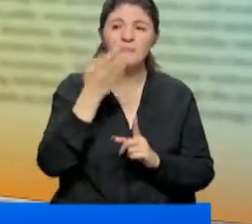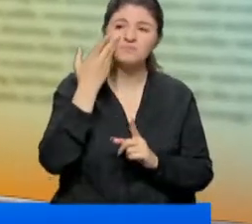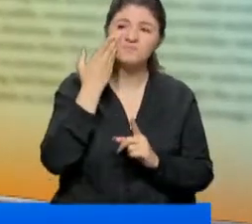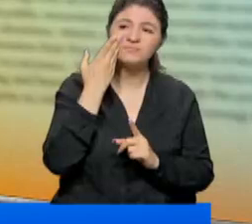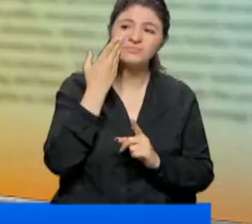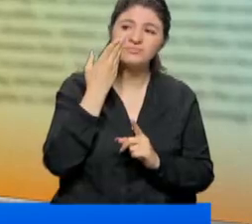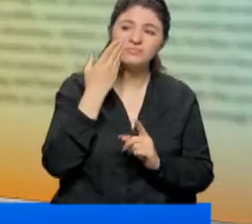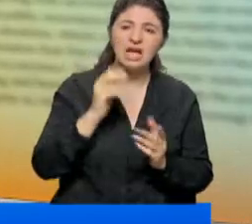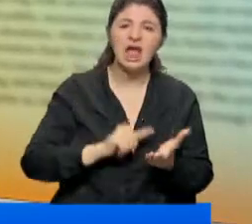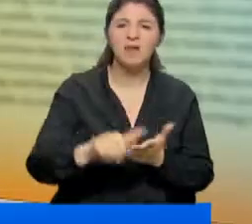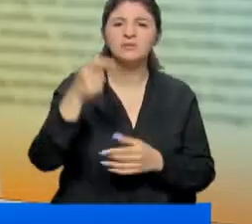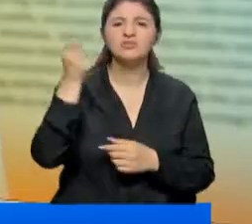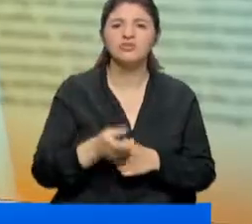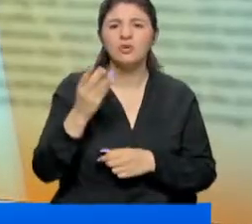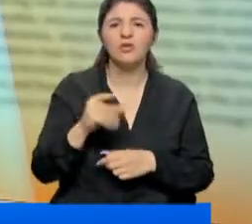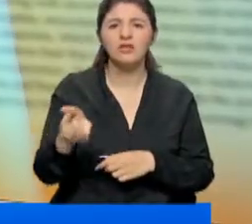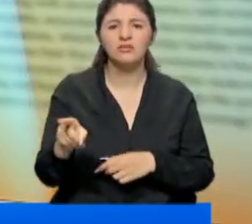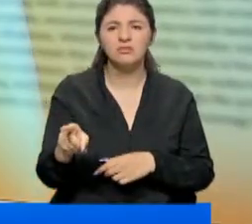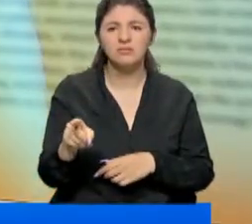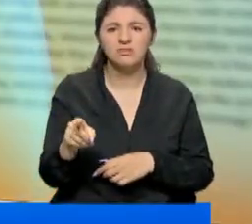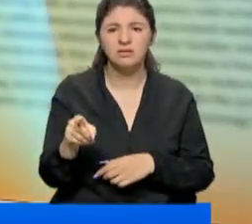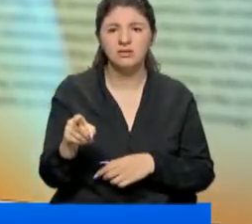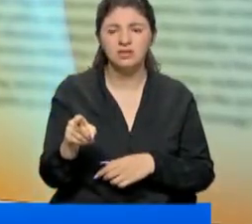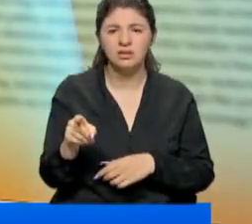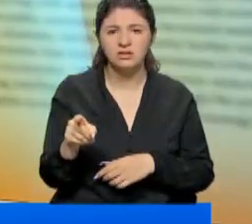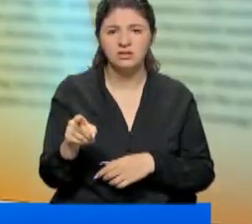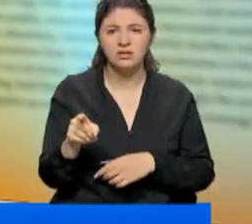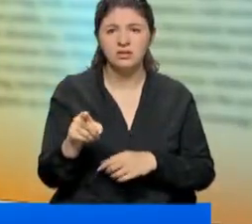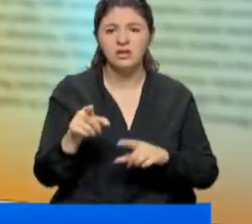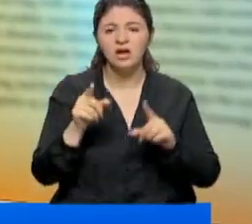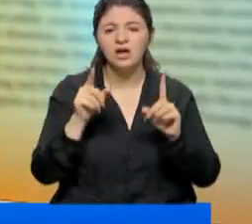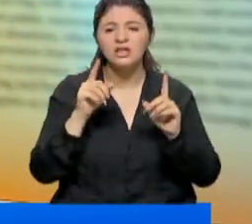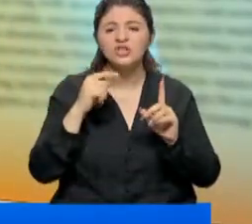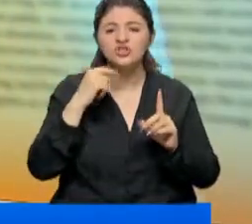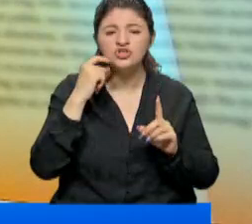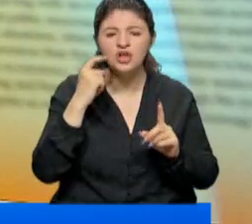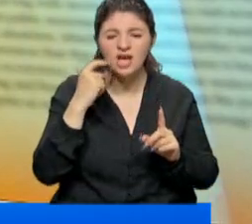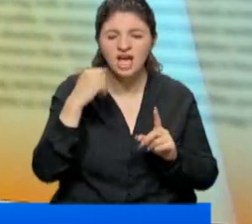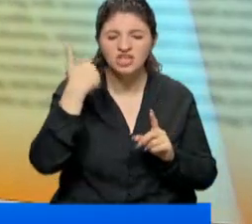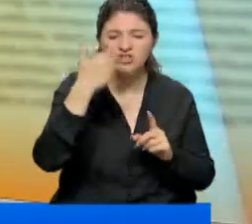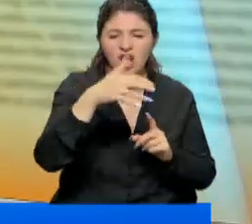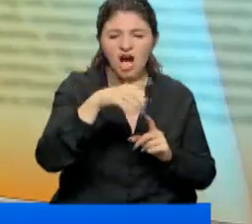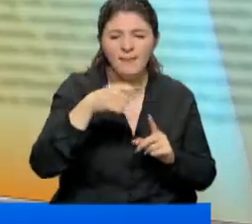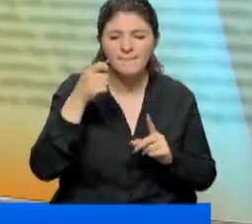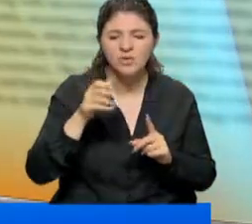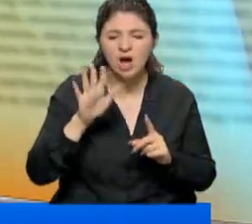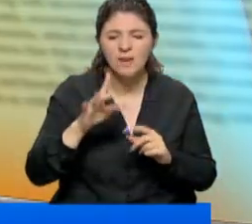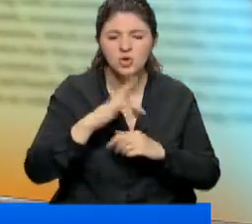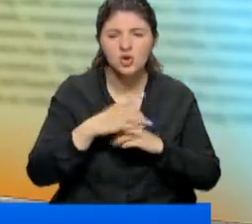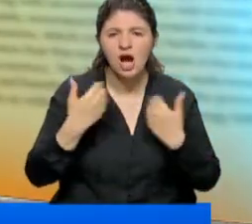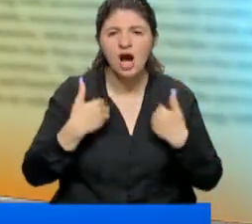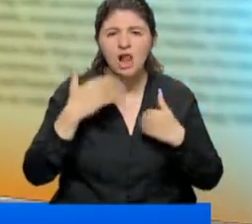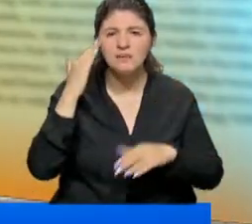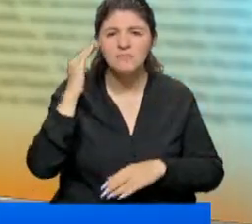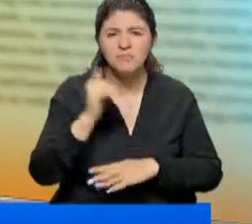haberleri izlerken tamamı Gerçek olan bu şeker ithalatına mecbur kalan bir ülke